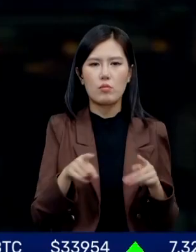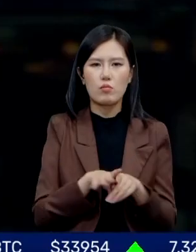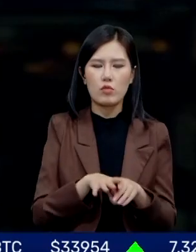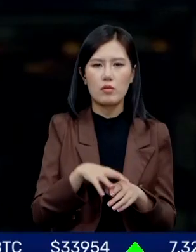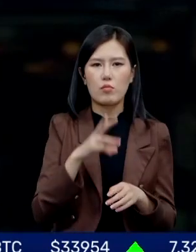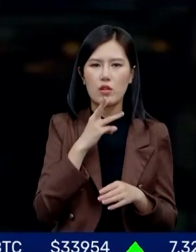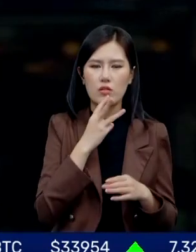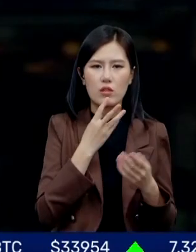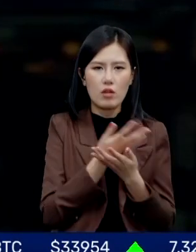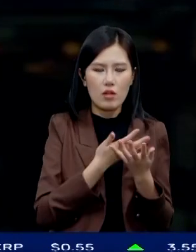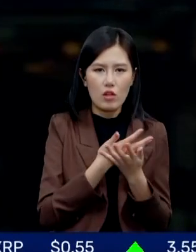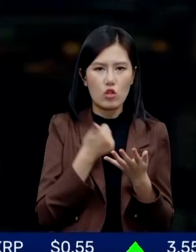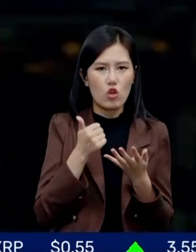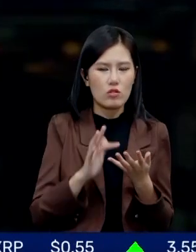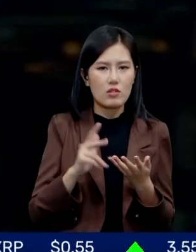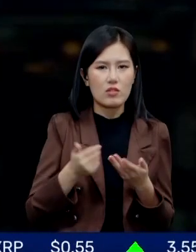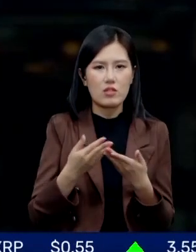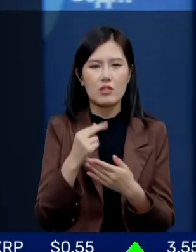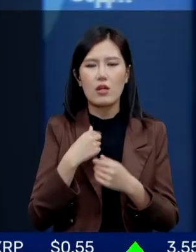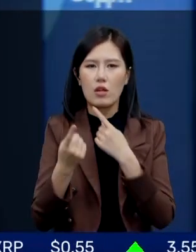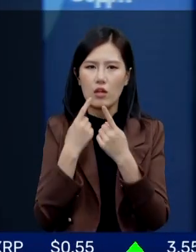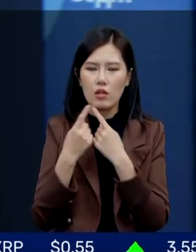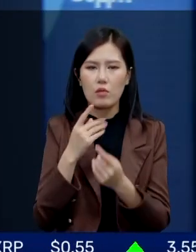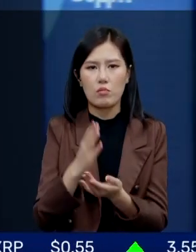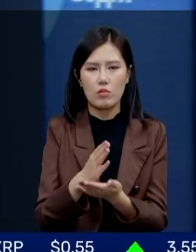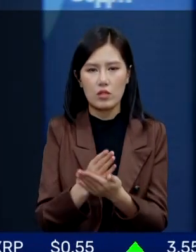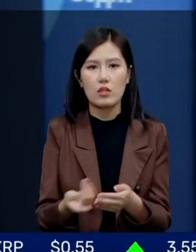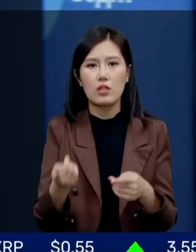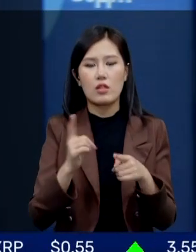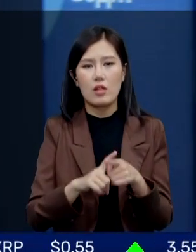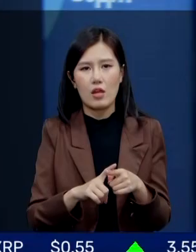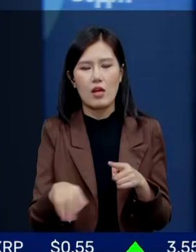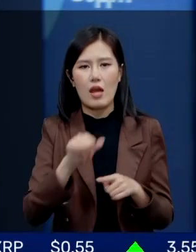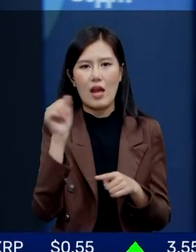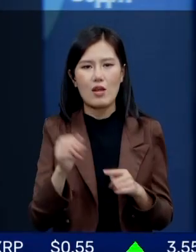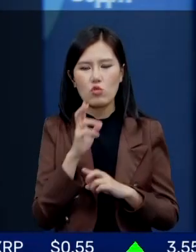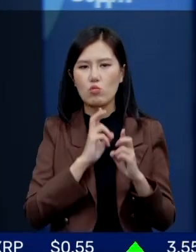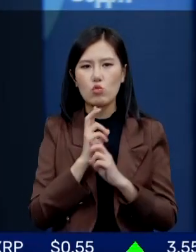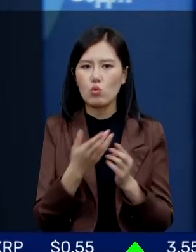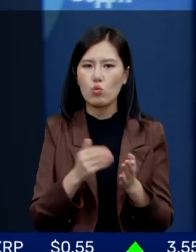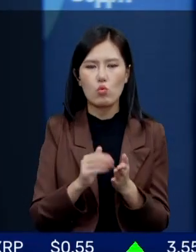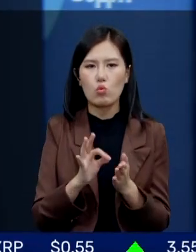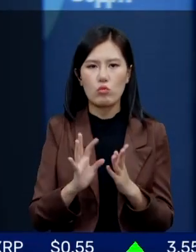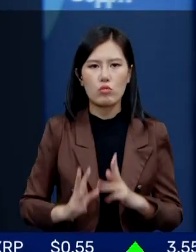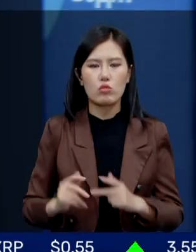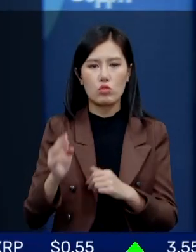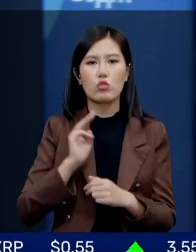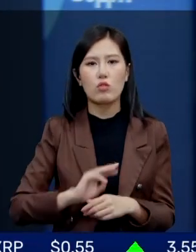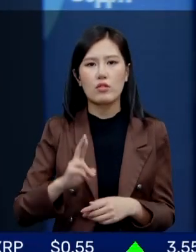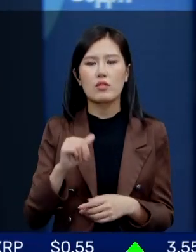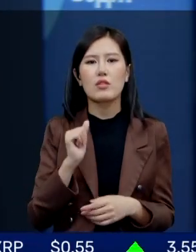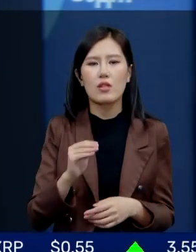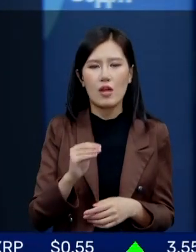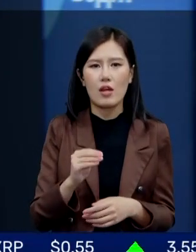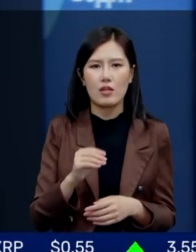тухай ярилцдаг, яаж илүү гоёор шийдэх боломжтой байна. Ахиад энэ зүйлийг дахин давтагдахгүй байхын тулд бид тэр шалтгааныг олж